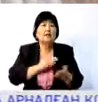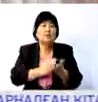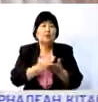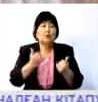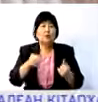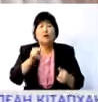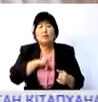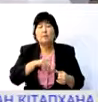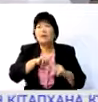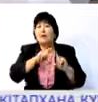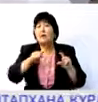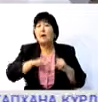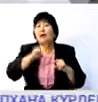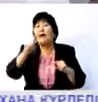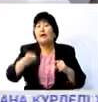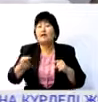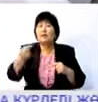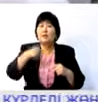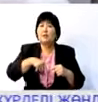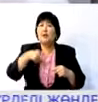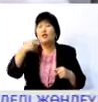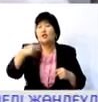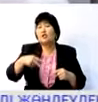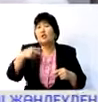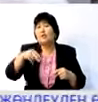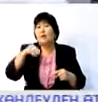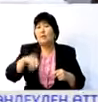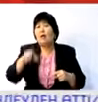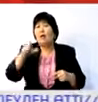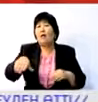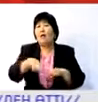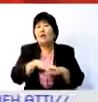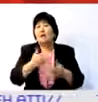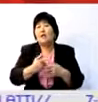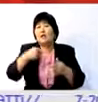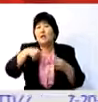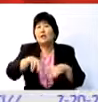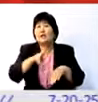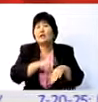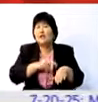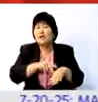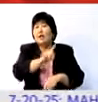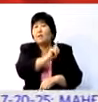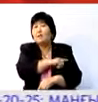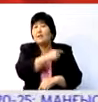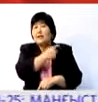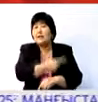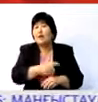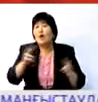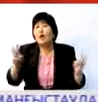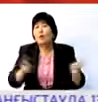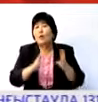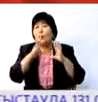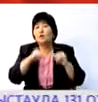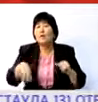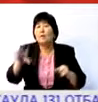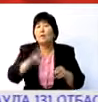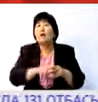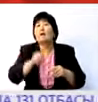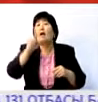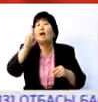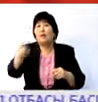мекеменің бар теміржолдың арғы бетінде. Бергі бетінде де 20 мыңға жақын халық тұрады. Мына ішкі істер бөлімі, медицина, өрт сөндіру бөлімі бар арғы бетінде